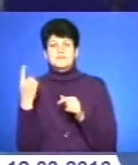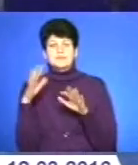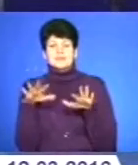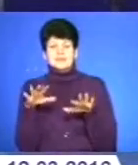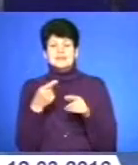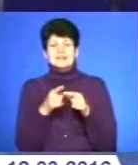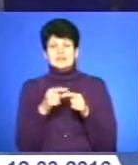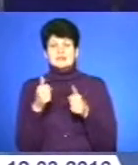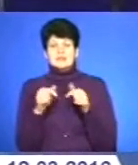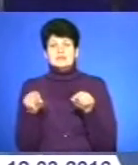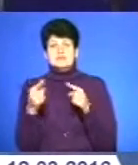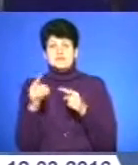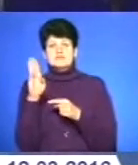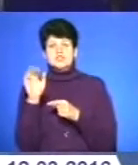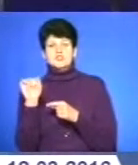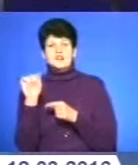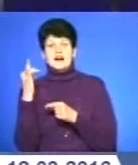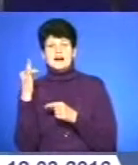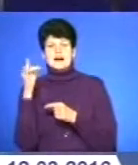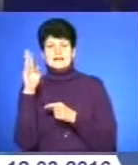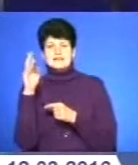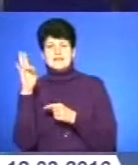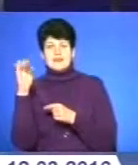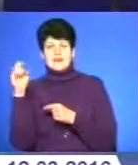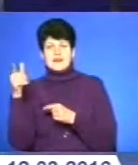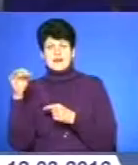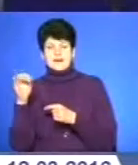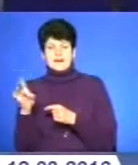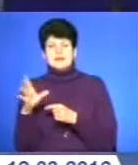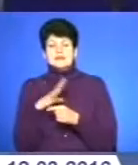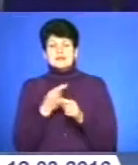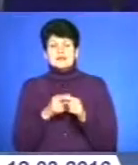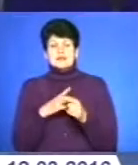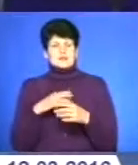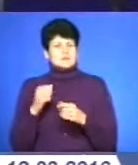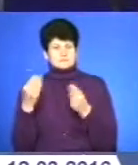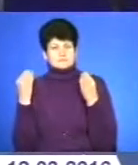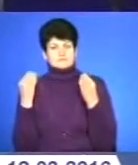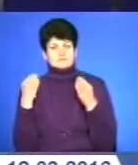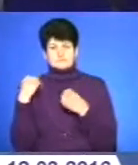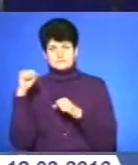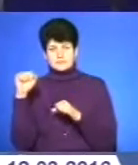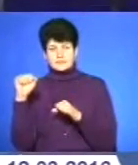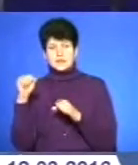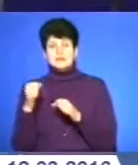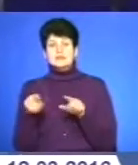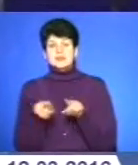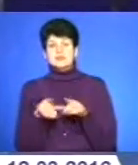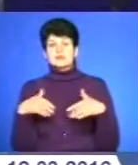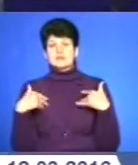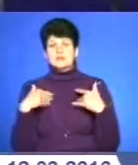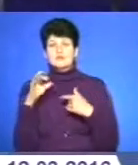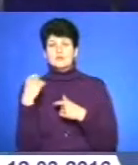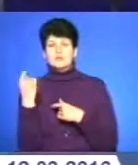1988 році. Серед культуристів перемога такого рівня вважається найпрестижнішою. Привітали Олега також і в обласній